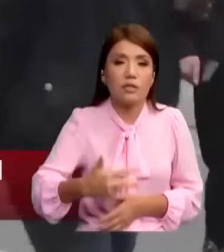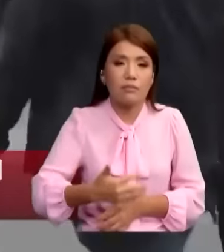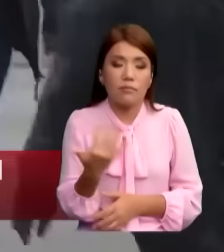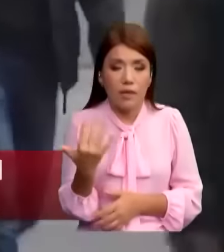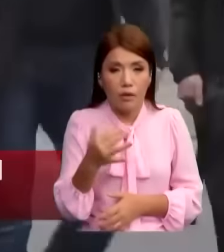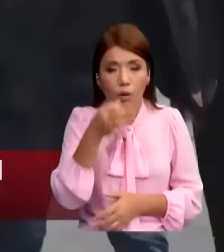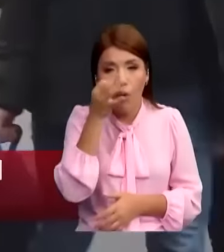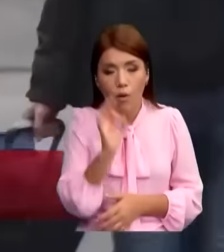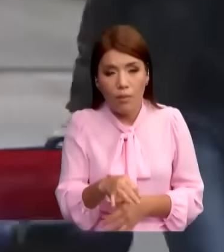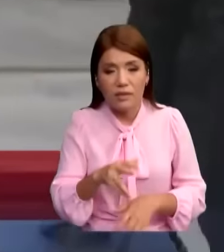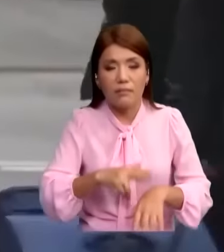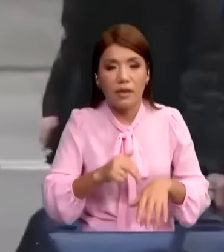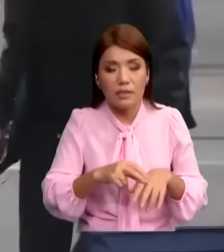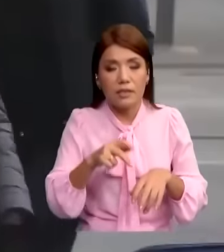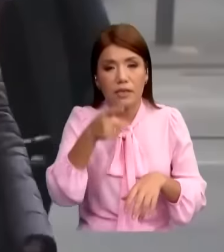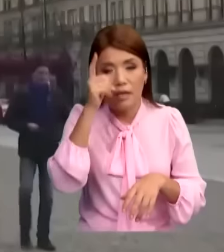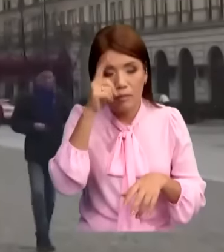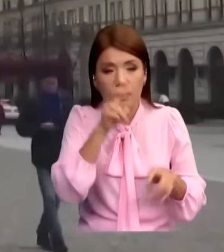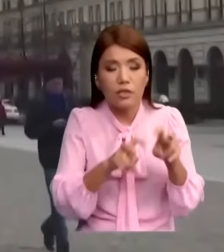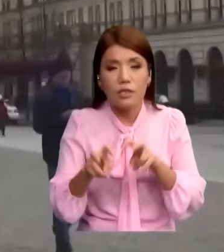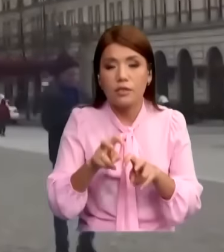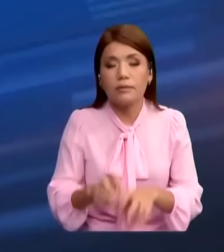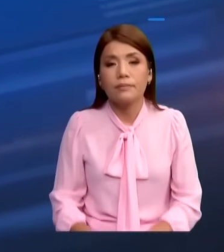35 опытных полицейских из Германии.